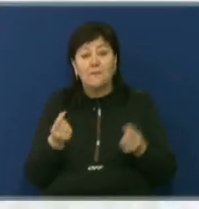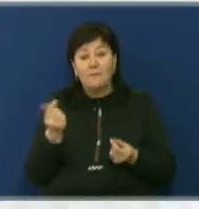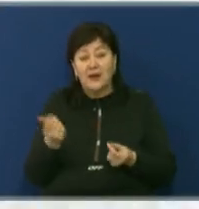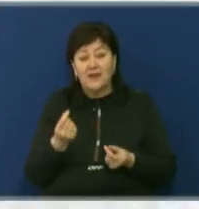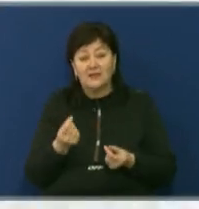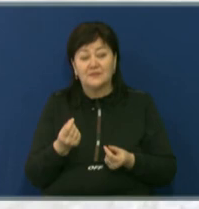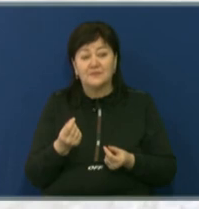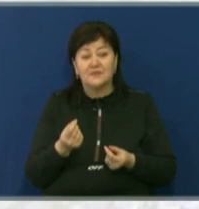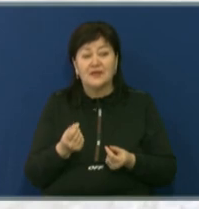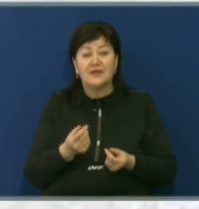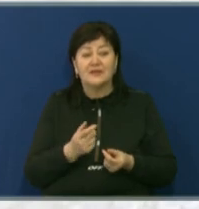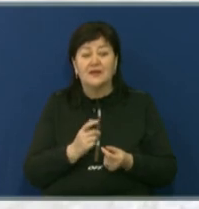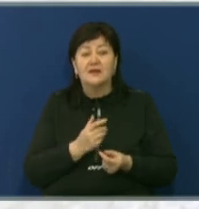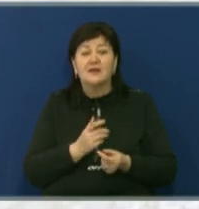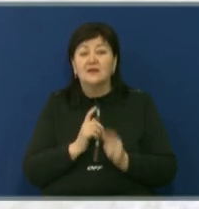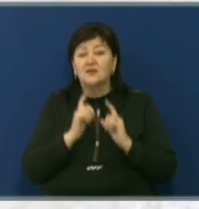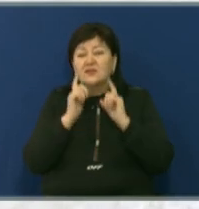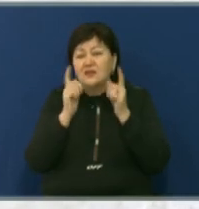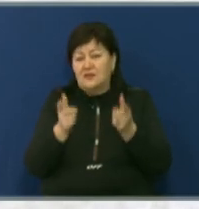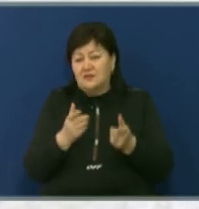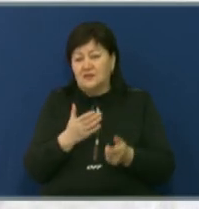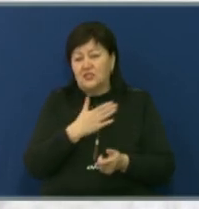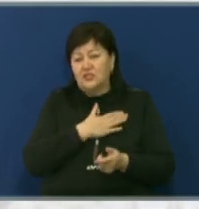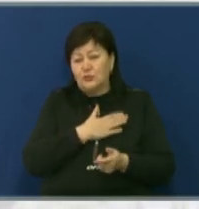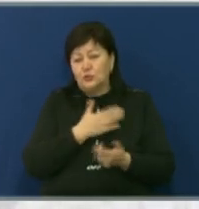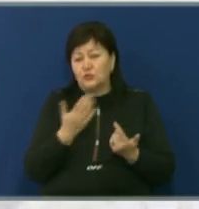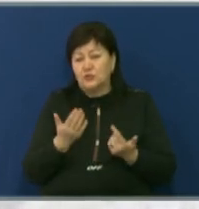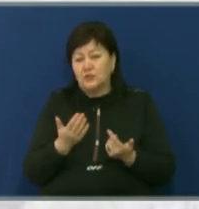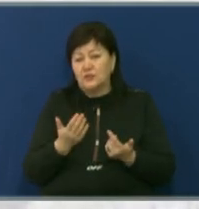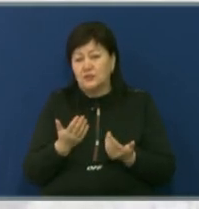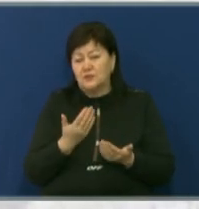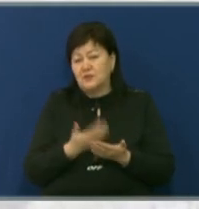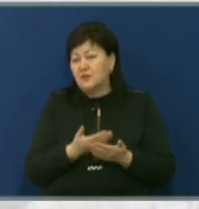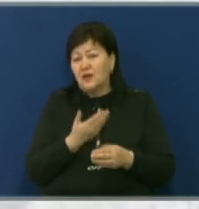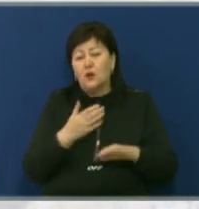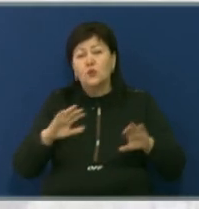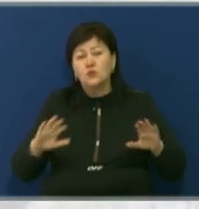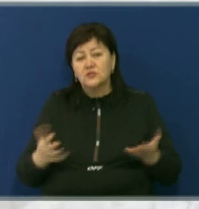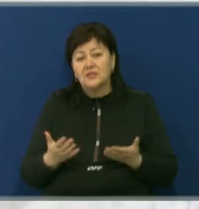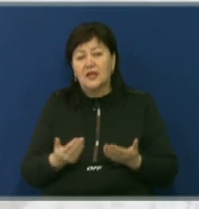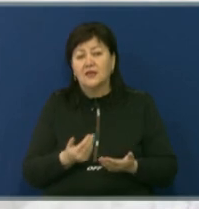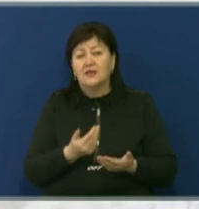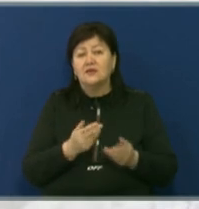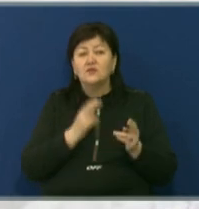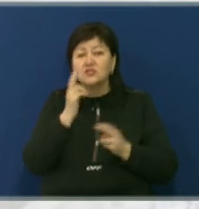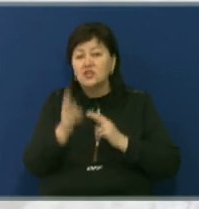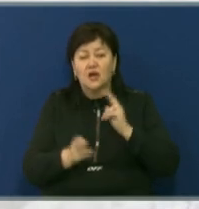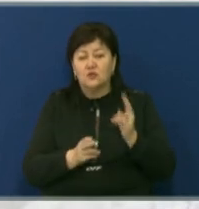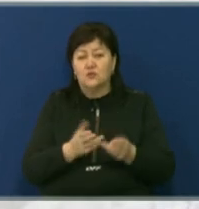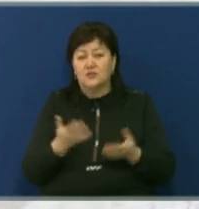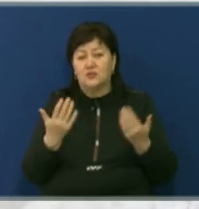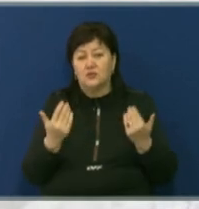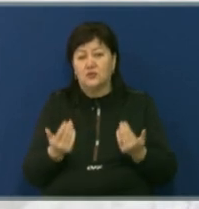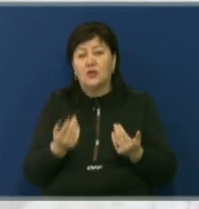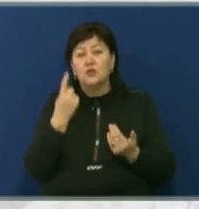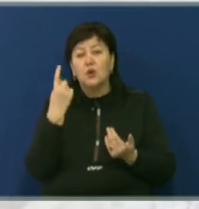У нас уже крик души, мы устали, что... Әбде шаршадық, жанай қайымызды жеткізсек дейміз. Біздің көш арқылы